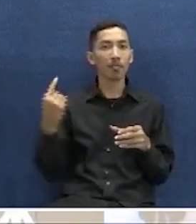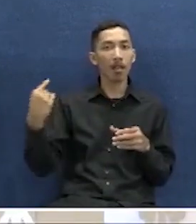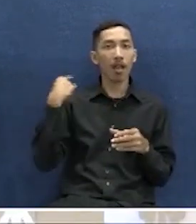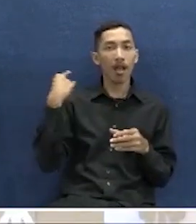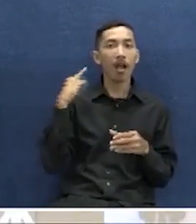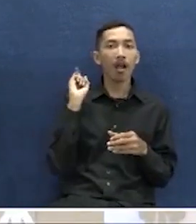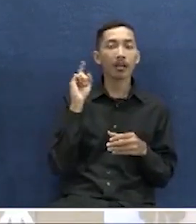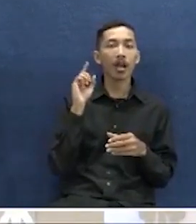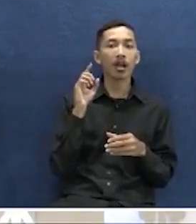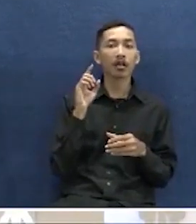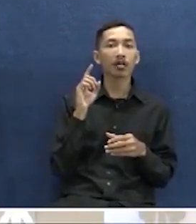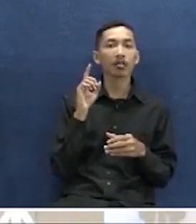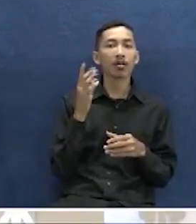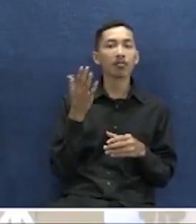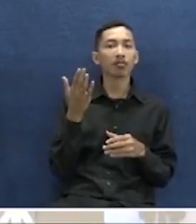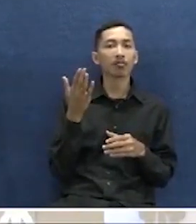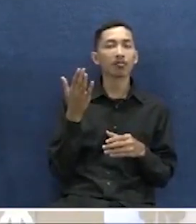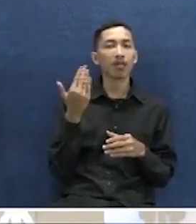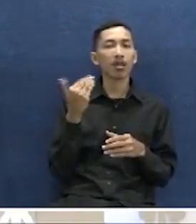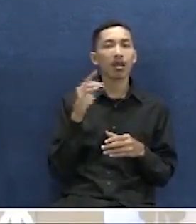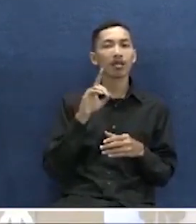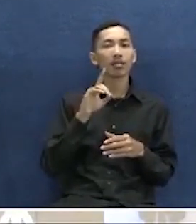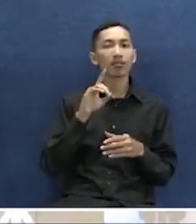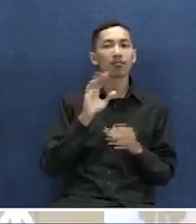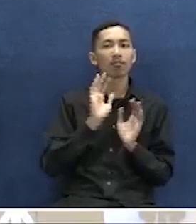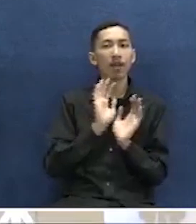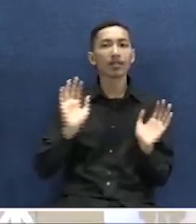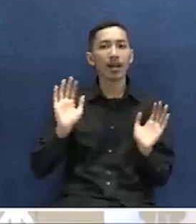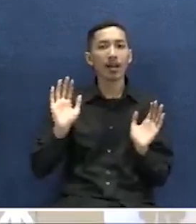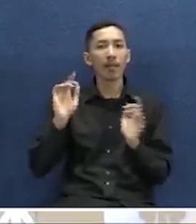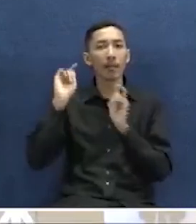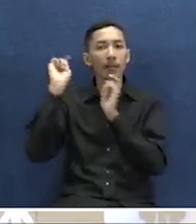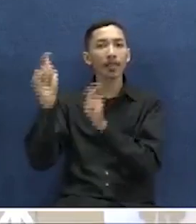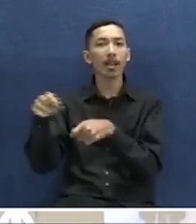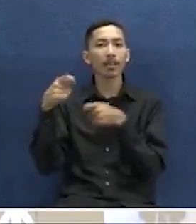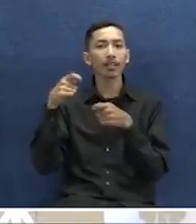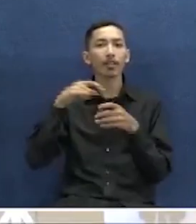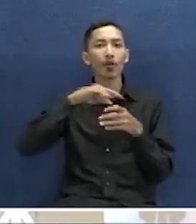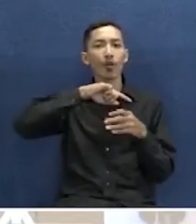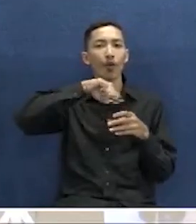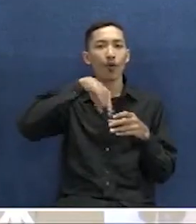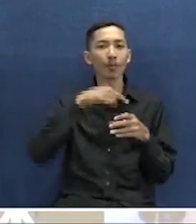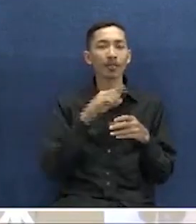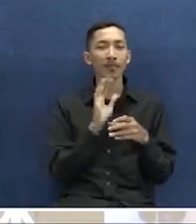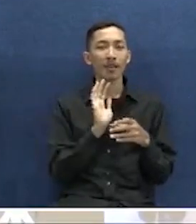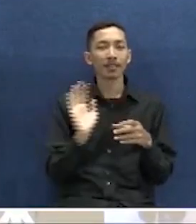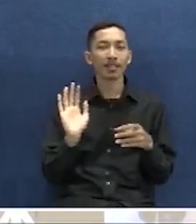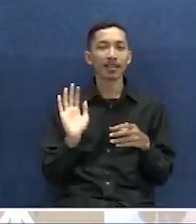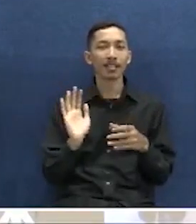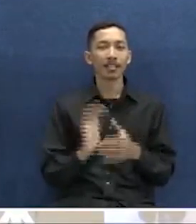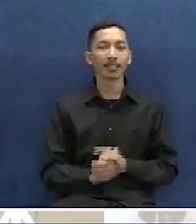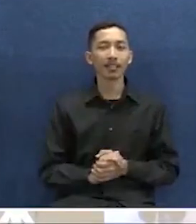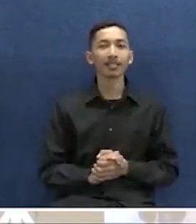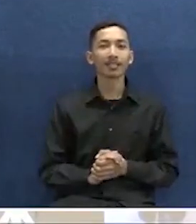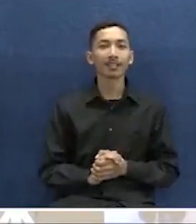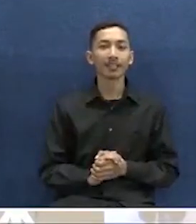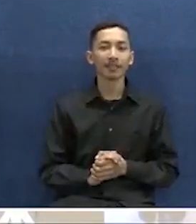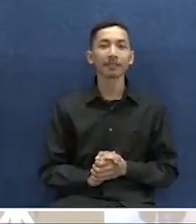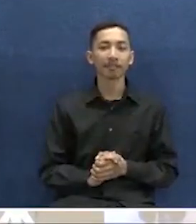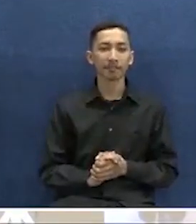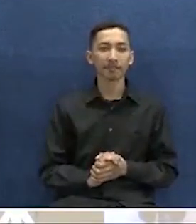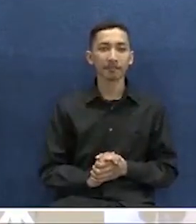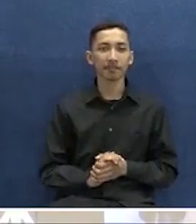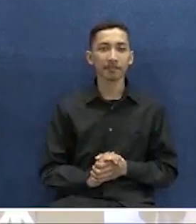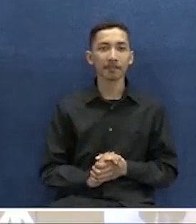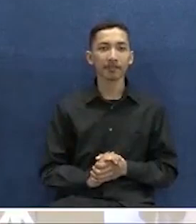ribuan petani kopi dengan keluarganya dan anak-anaknya beserta kucing-kucingnya juga ya complete satunya terdekat